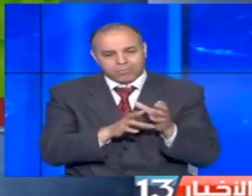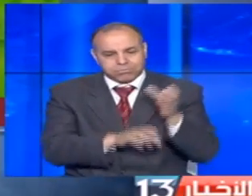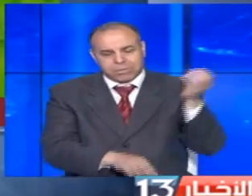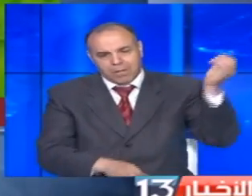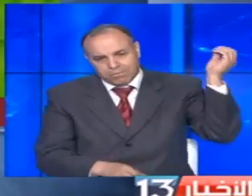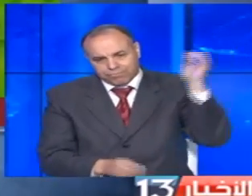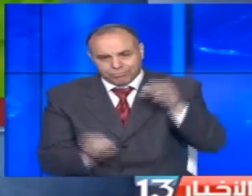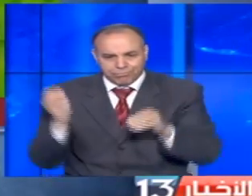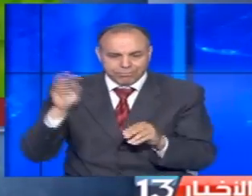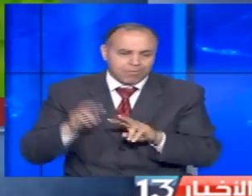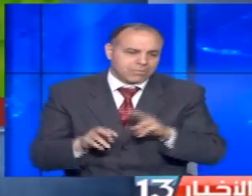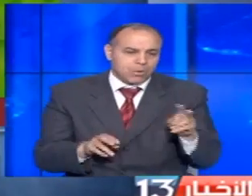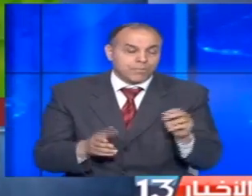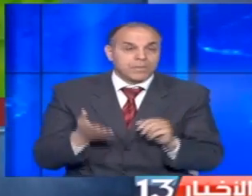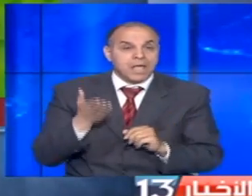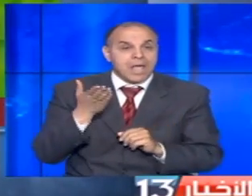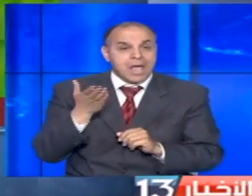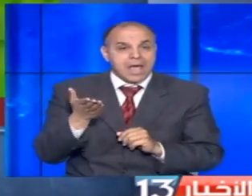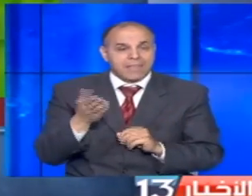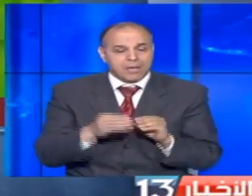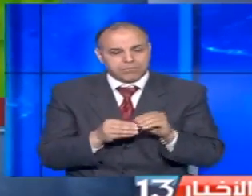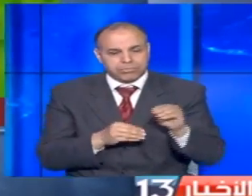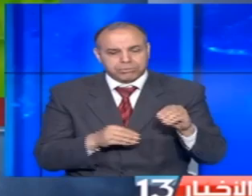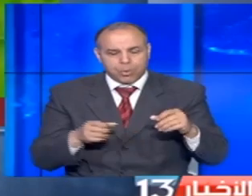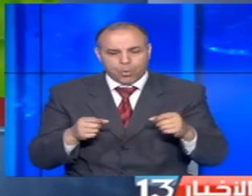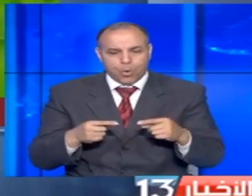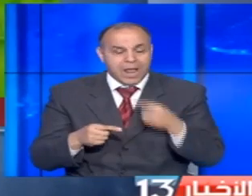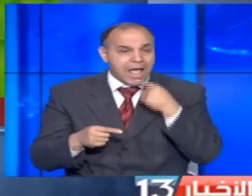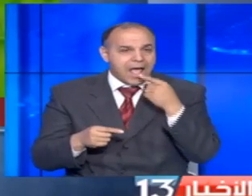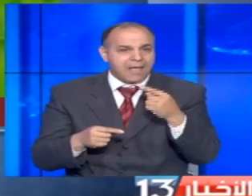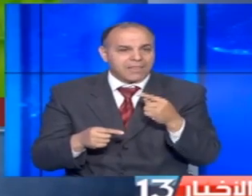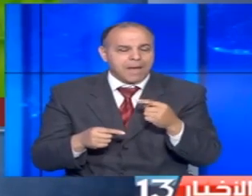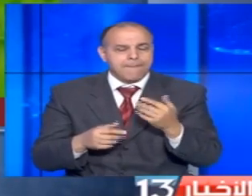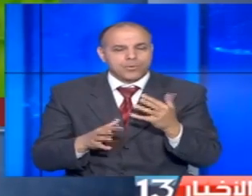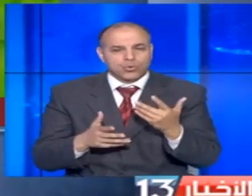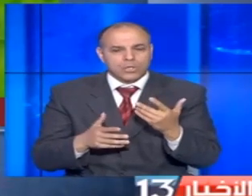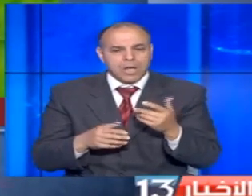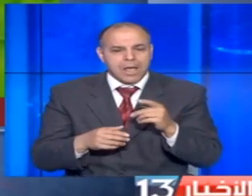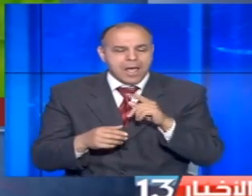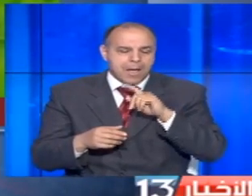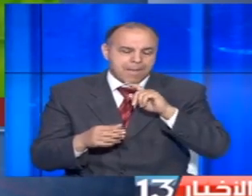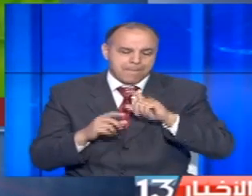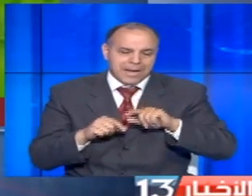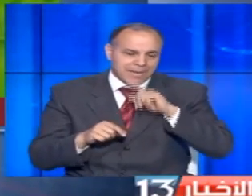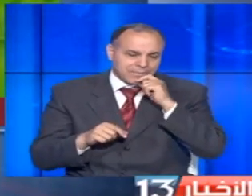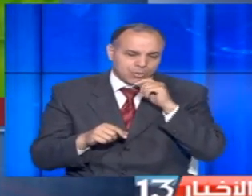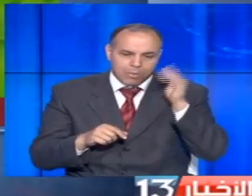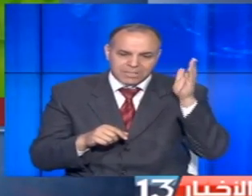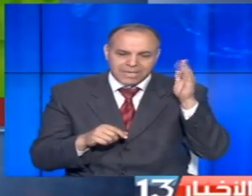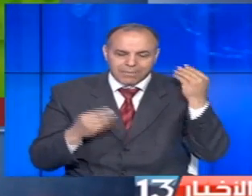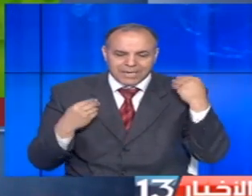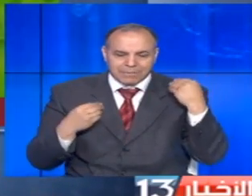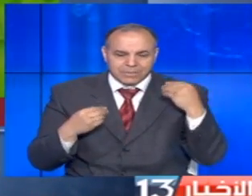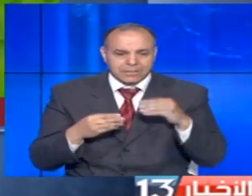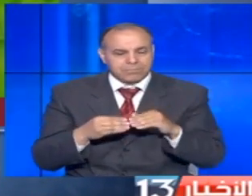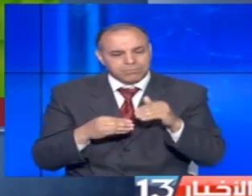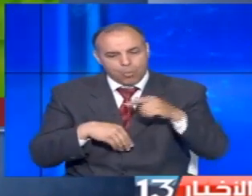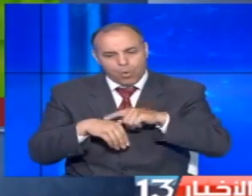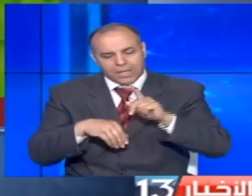مقذوفات متنوعه فيما تاجل البث في الاثاره المقدمه من الملعب الجابسي ومستقبل جابس الى